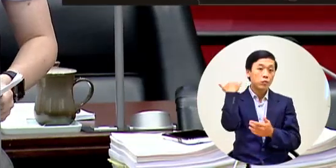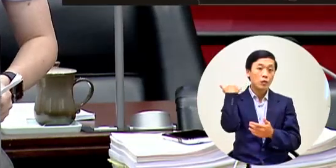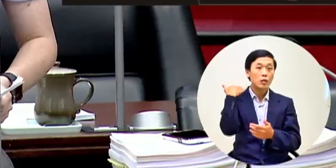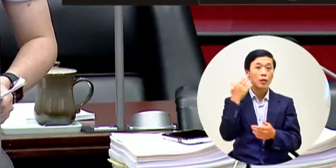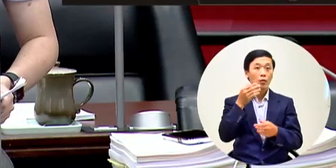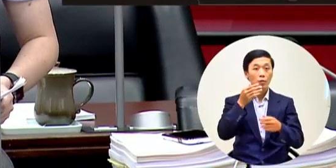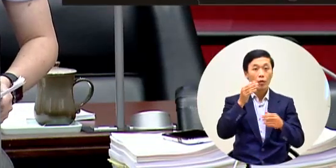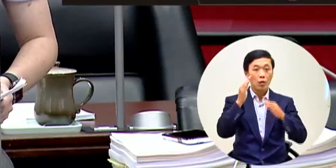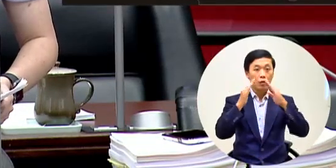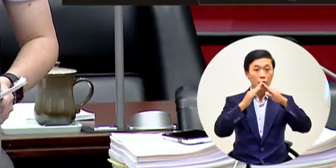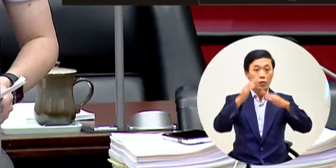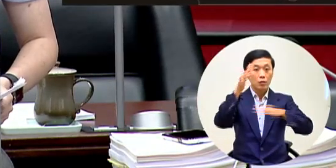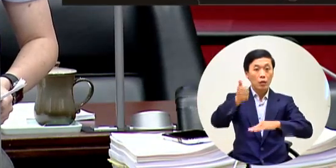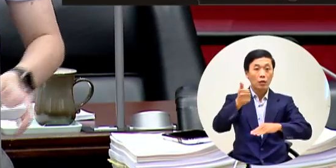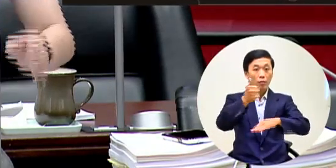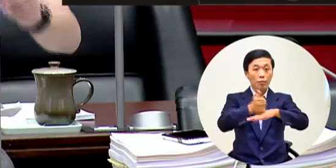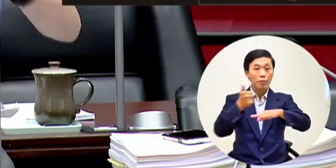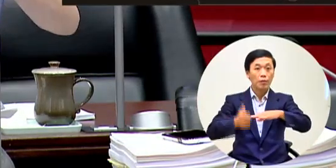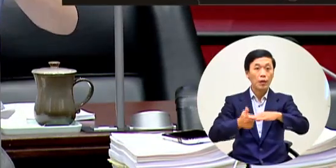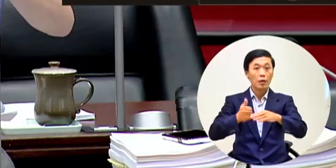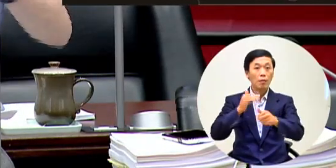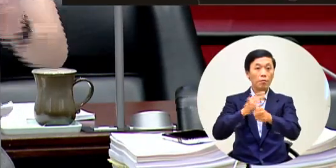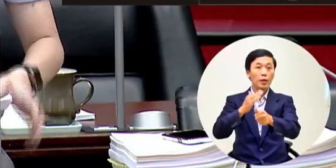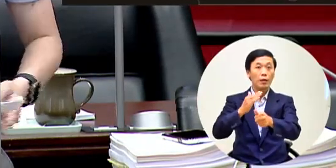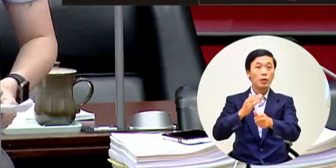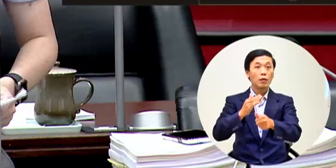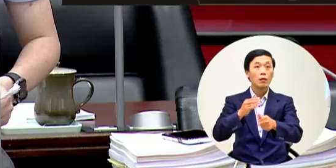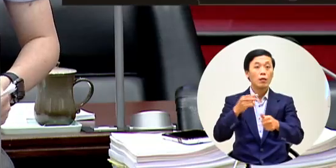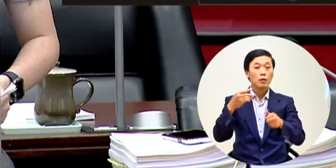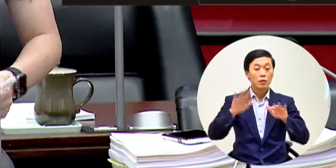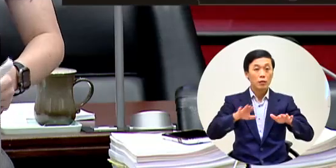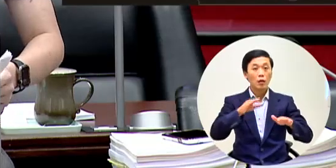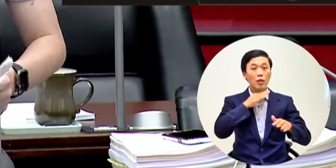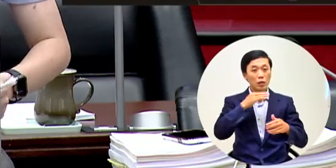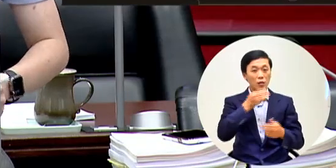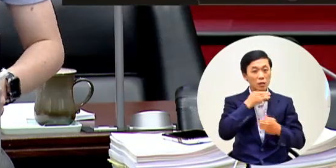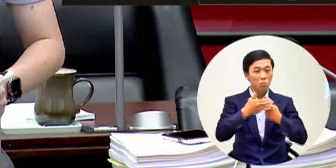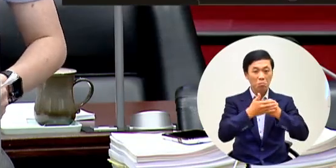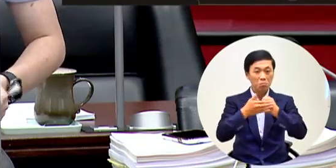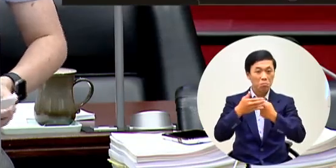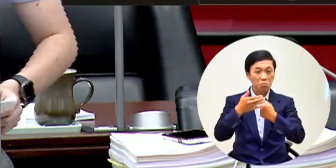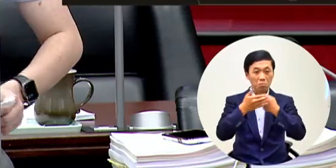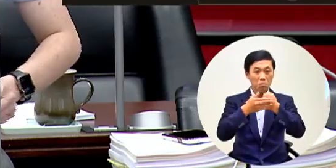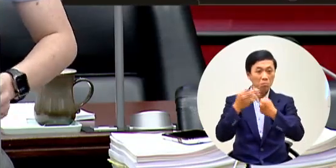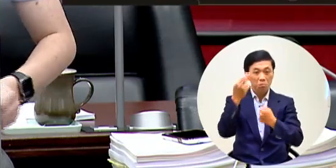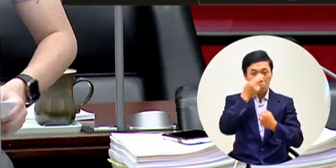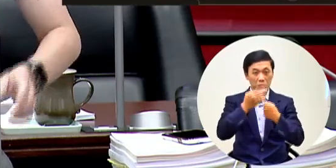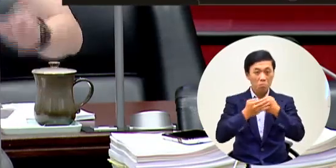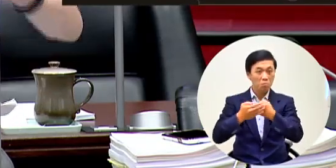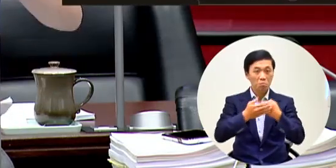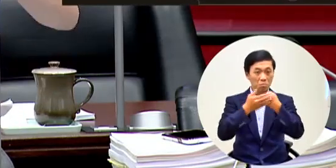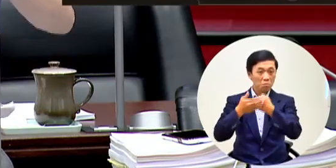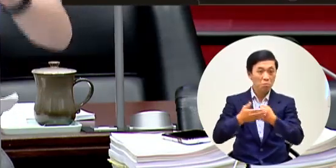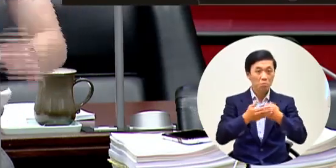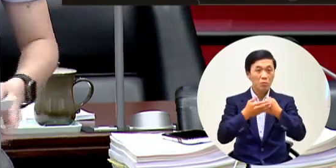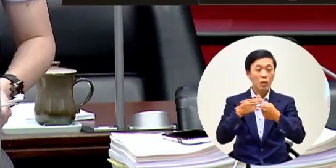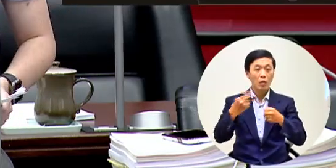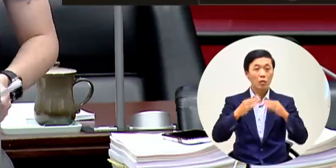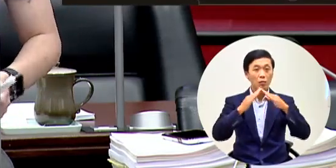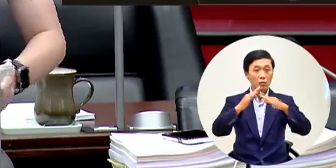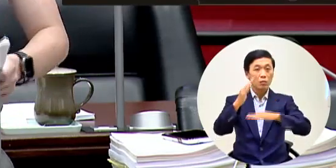个。也可以说是看守内阁了哈，那也可以说也是事务官的联